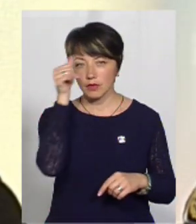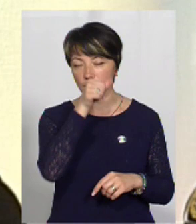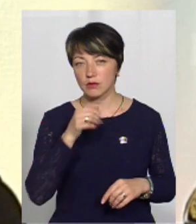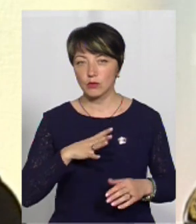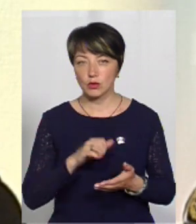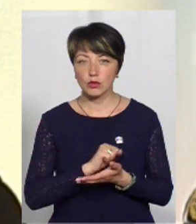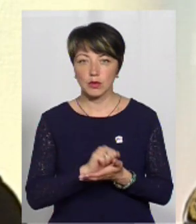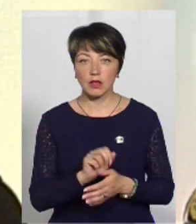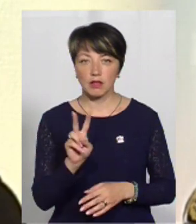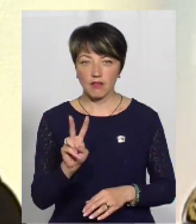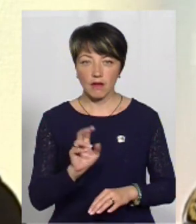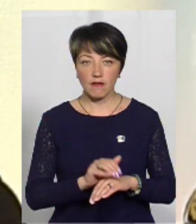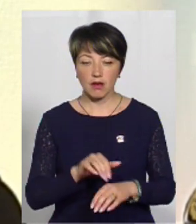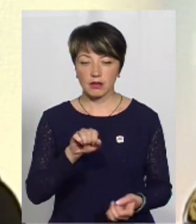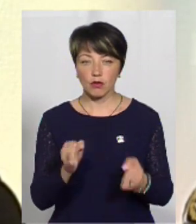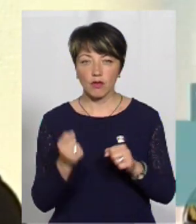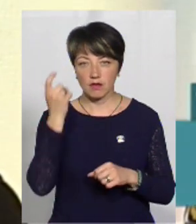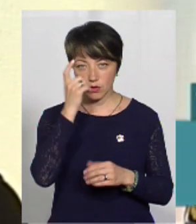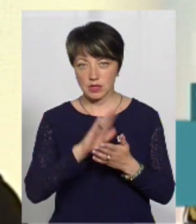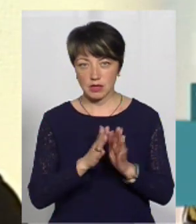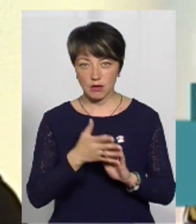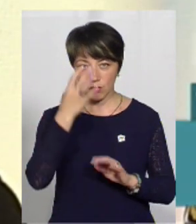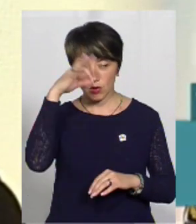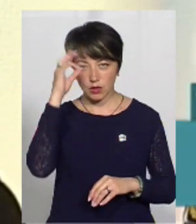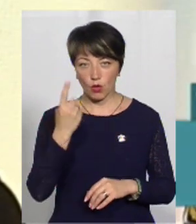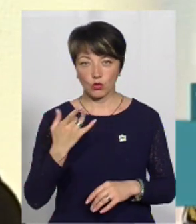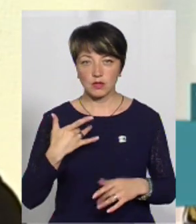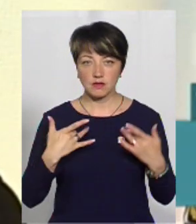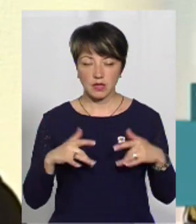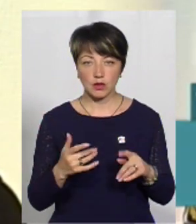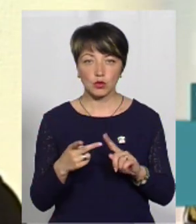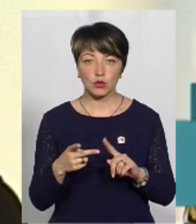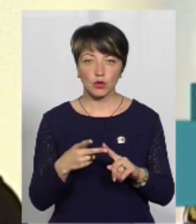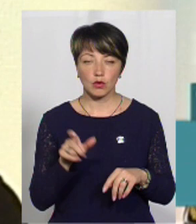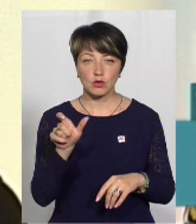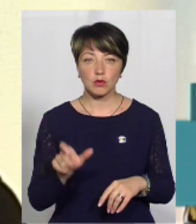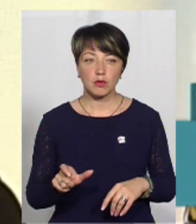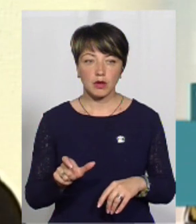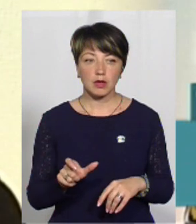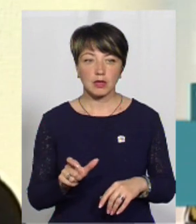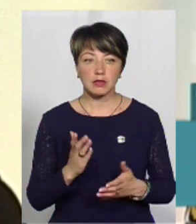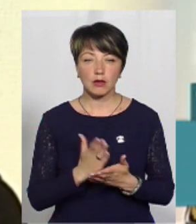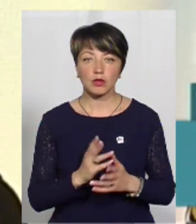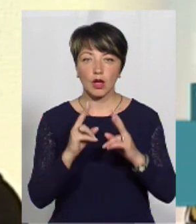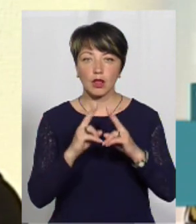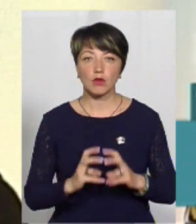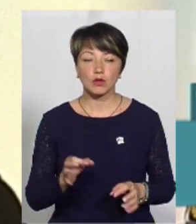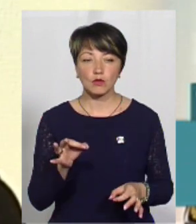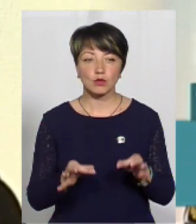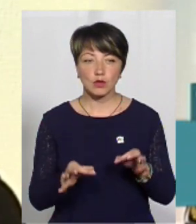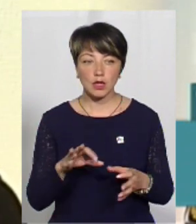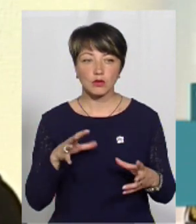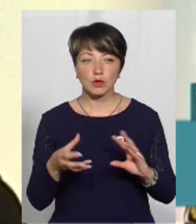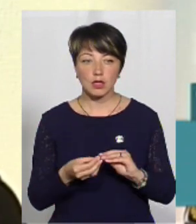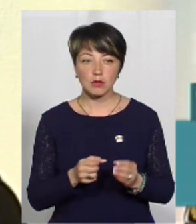було задокументовано 2 факти керування на тверезому стані. Одну особу звільнено, одна зараз матеріали знаходяться на розгляді в суді. І